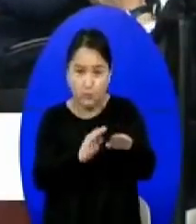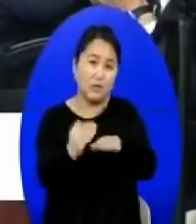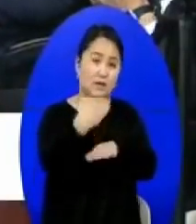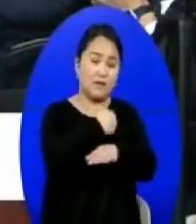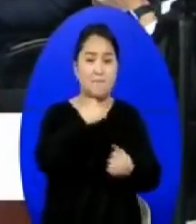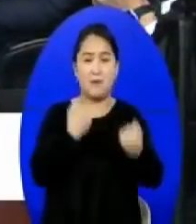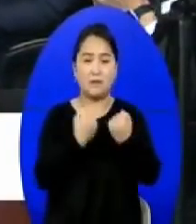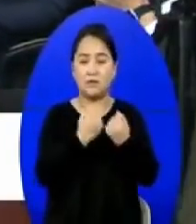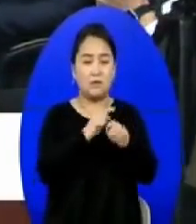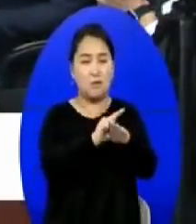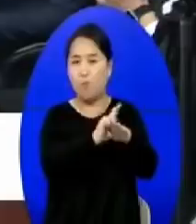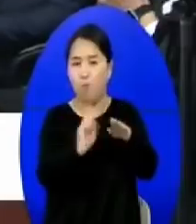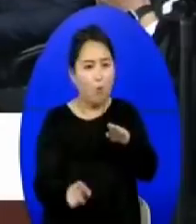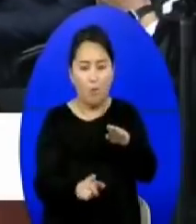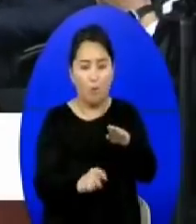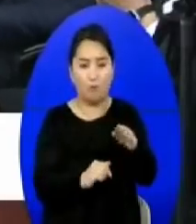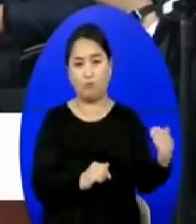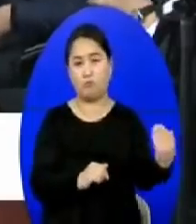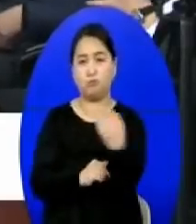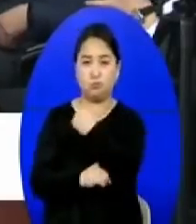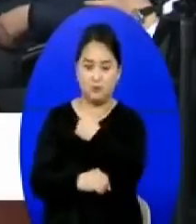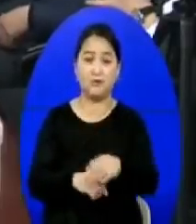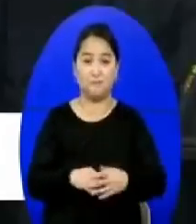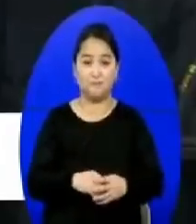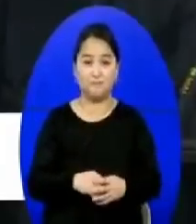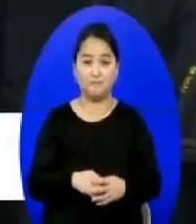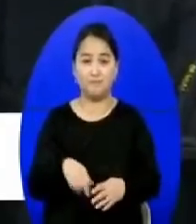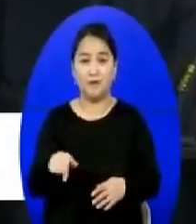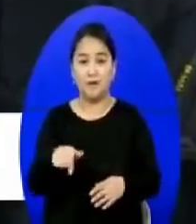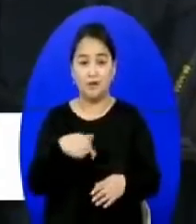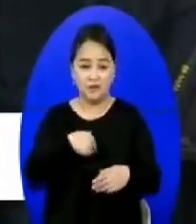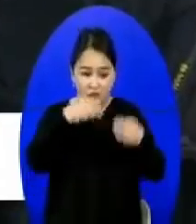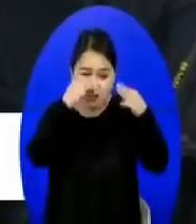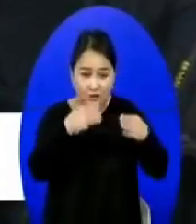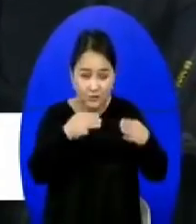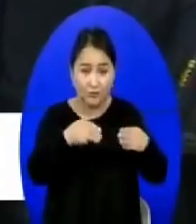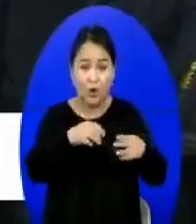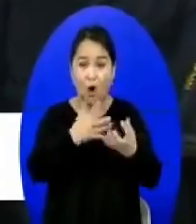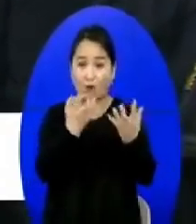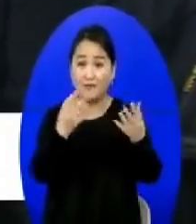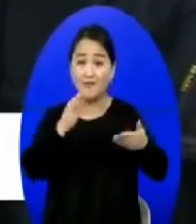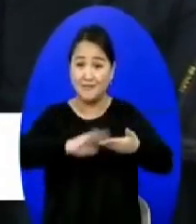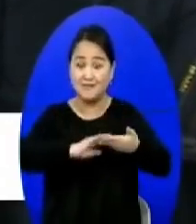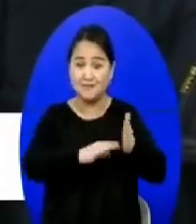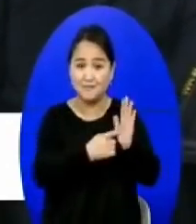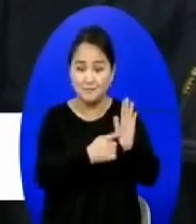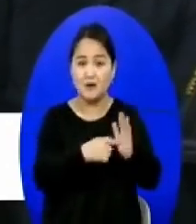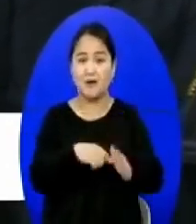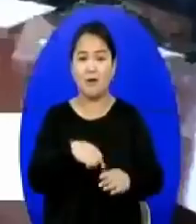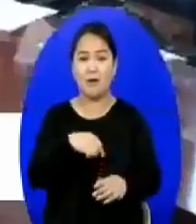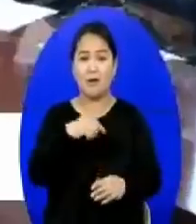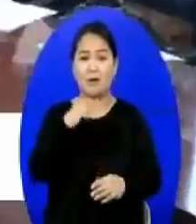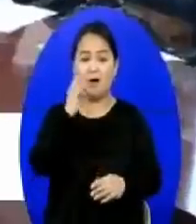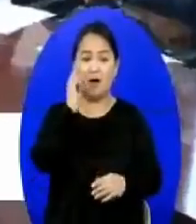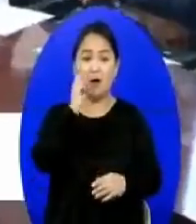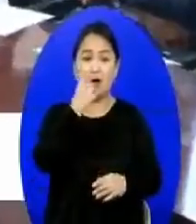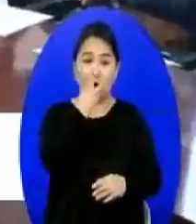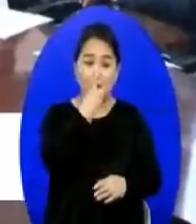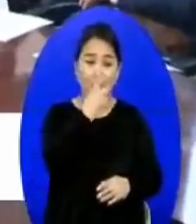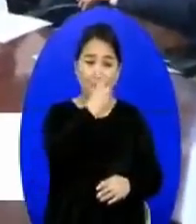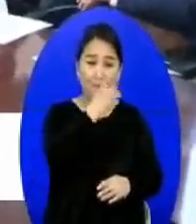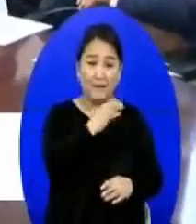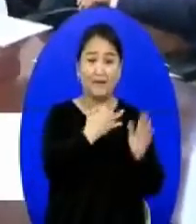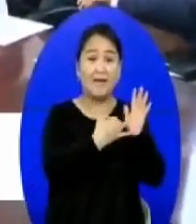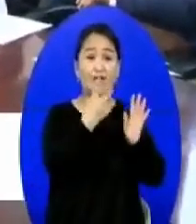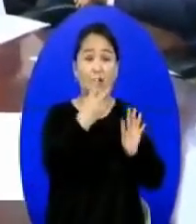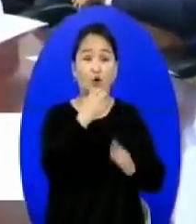компани зүгээс 2019 оны цэвэр ашгаасаа ноогдол ашиг тарах шийдвэрийг олон нийтэд танилцуулсан. Үүнтэй холбоотойгоор үнэт цаасны дансаа нээлгэх иргэдийн тоо эрс өсөж байгаа юм